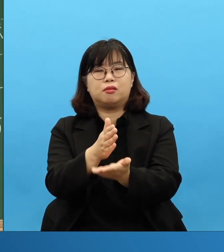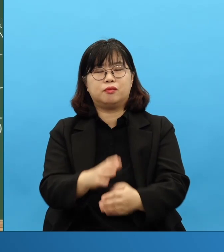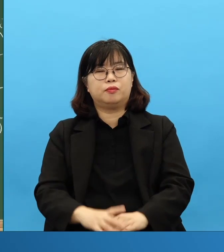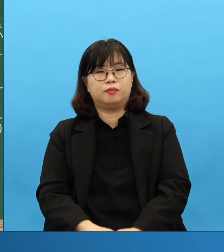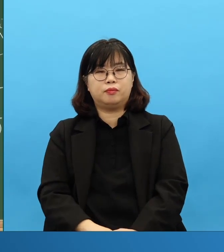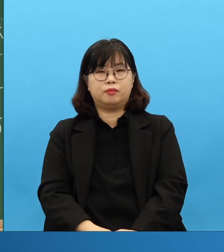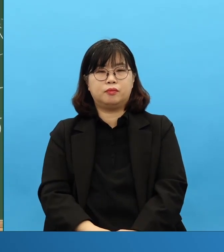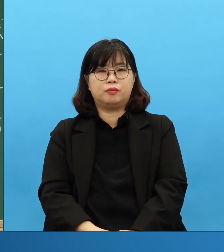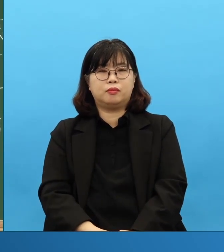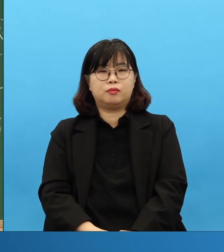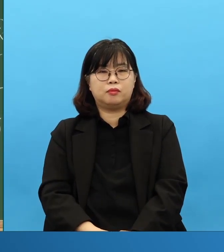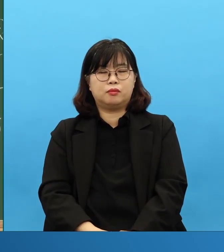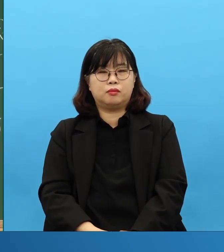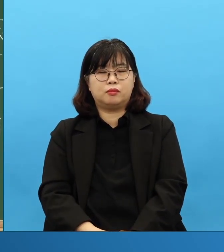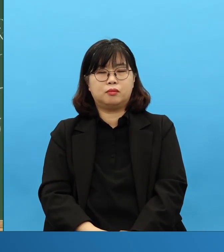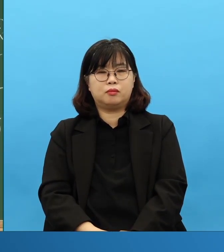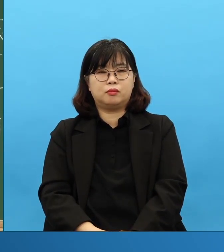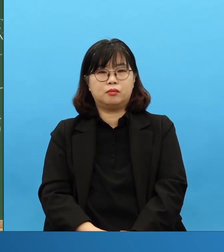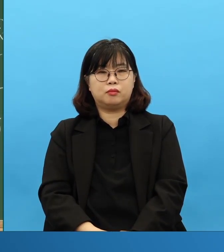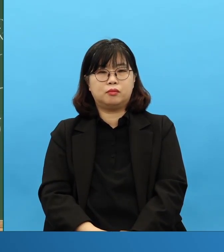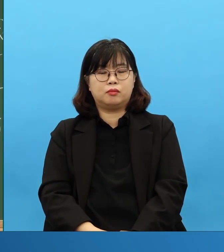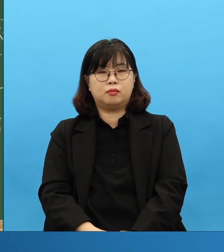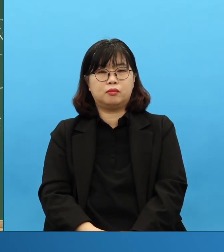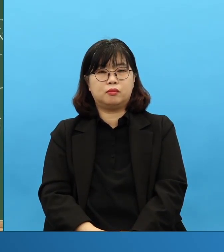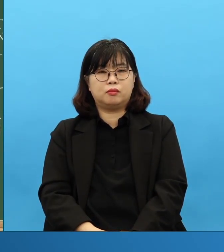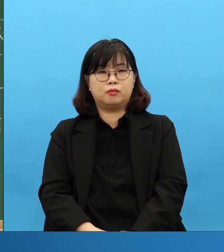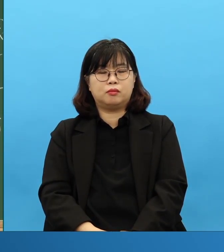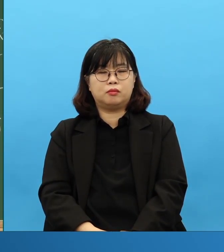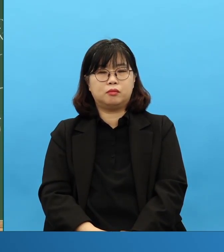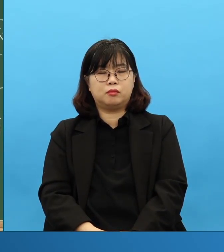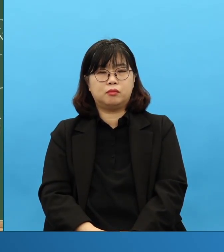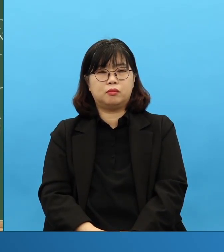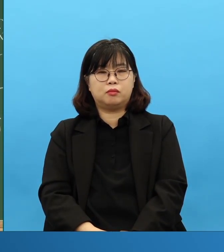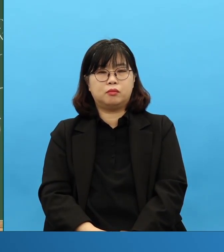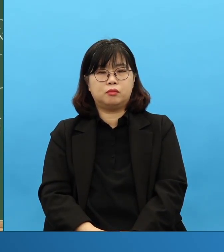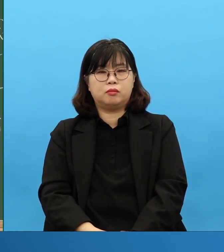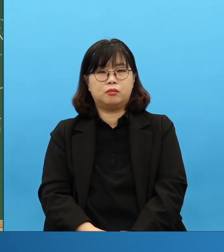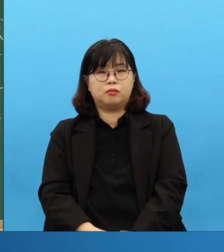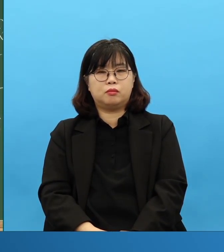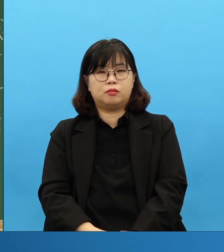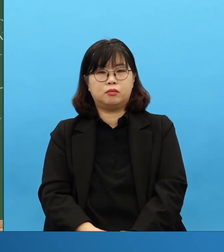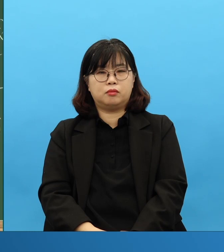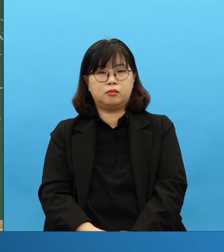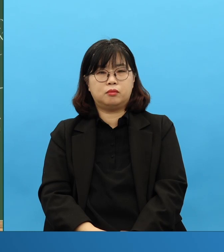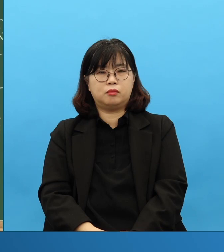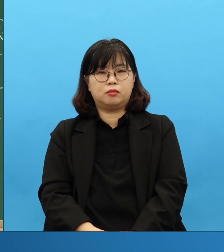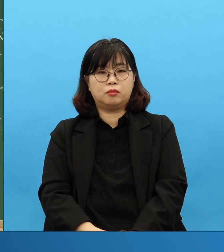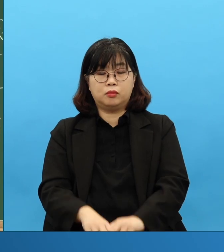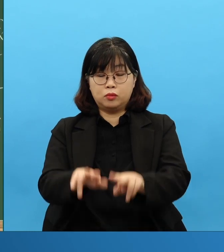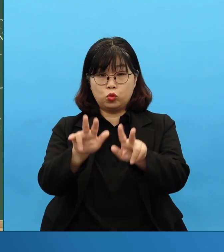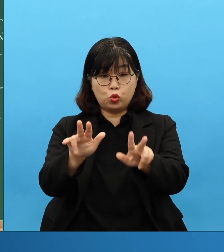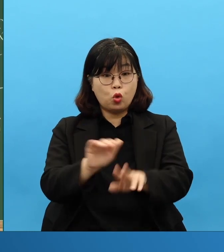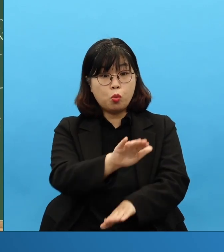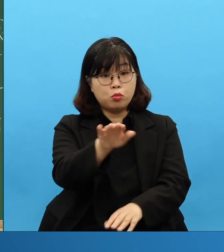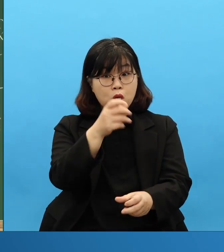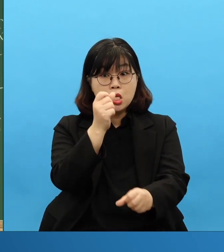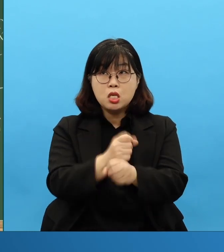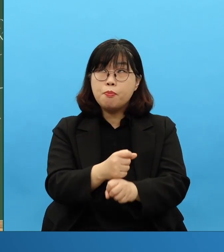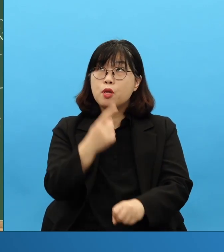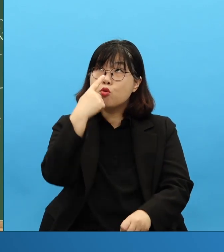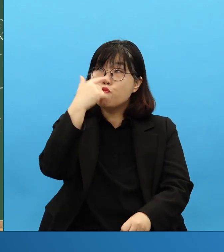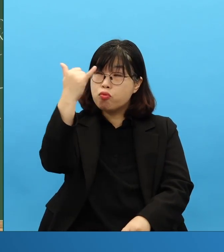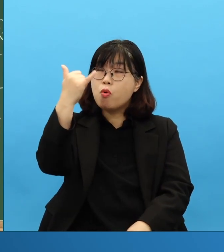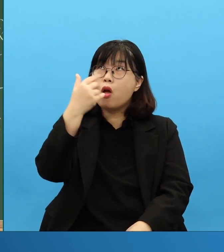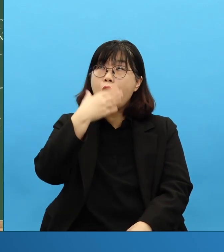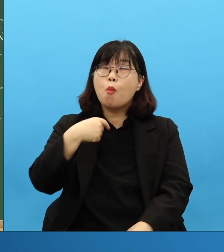부모님으로부터 많은 선배들과 교회 목사님들, 장로님들로부터 언약을 배운 사람들.